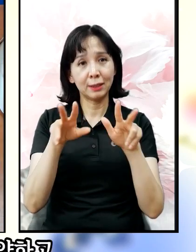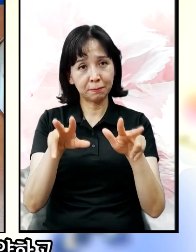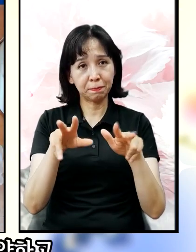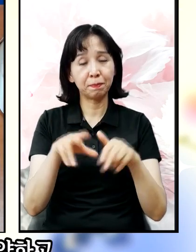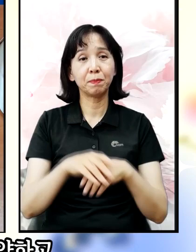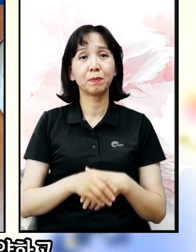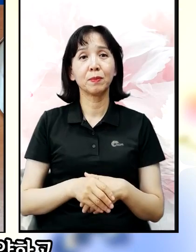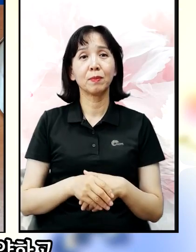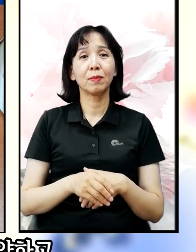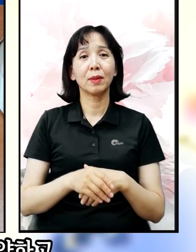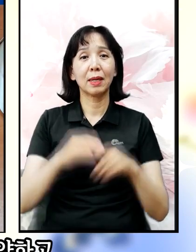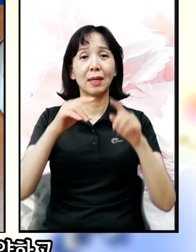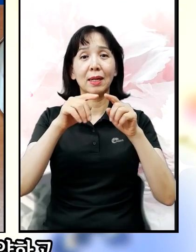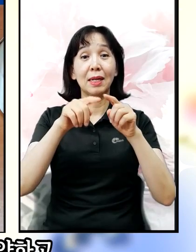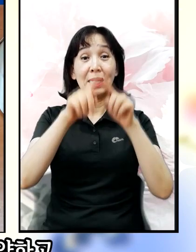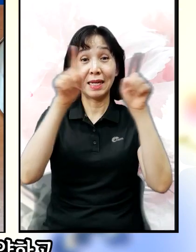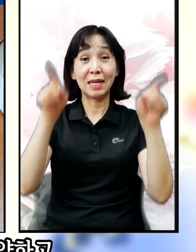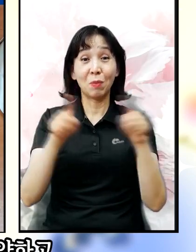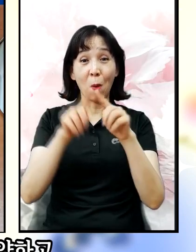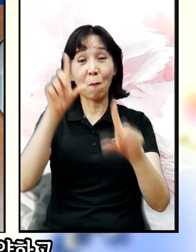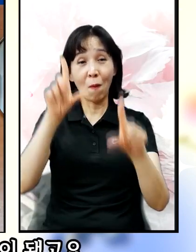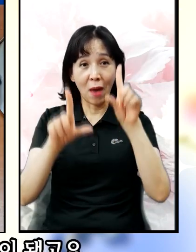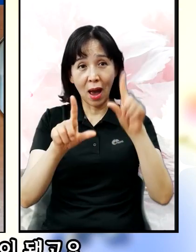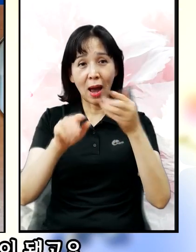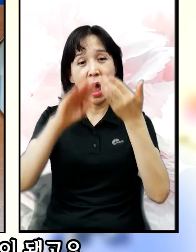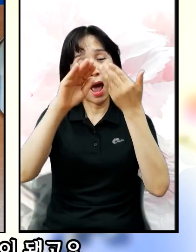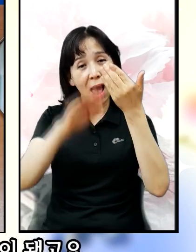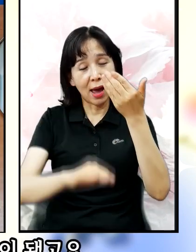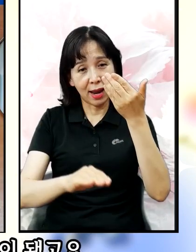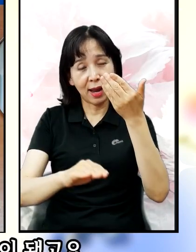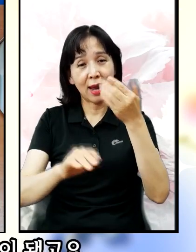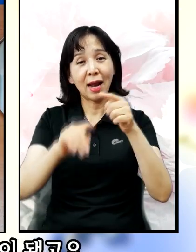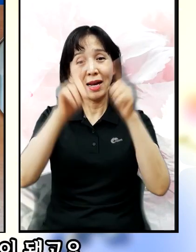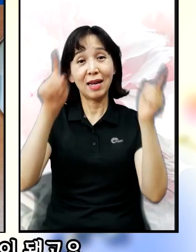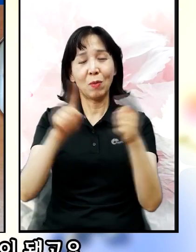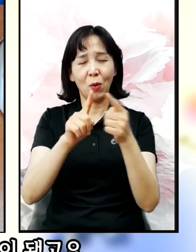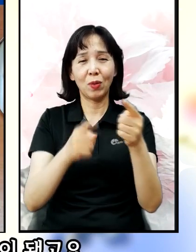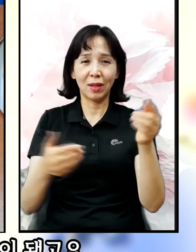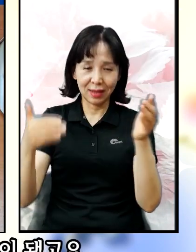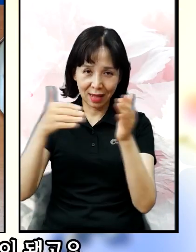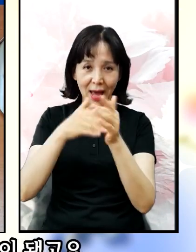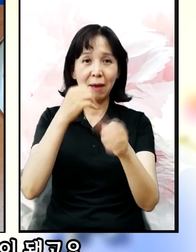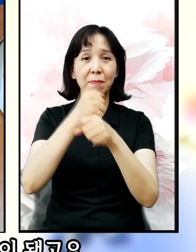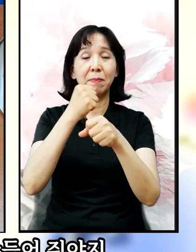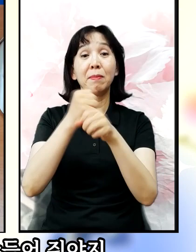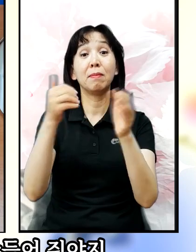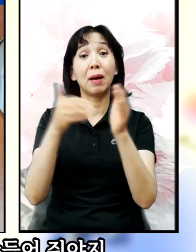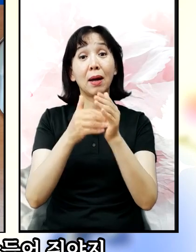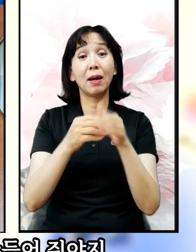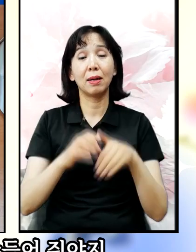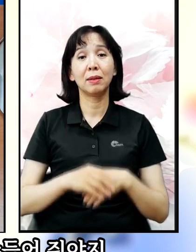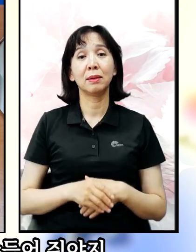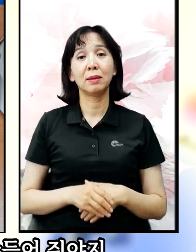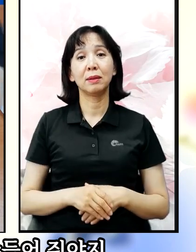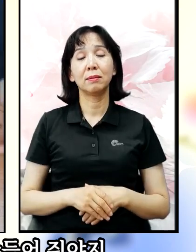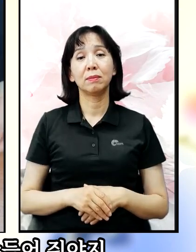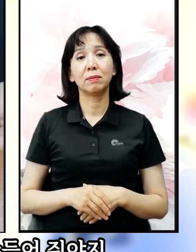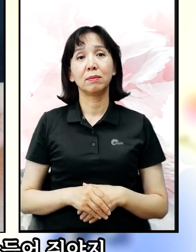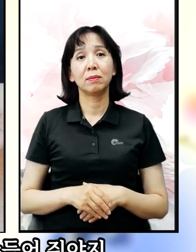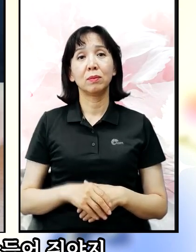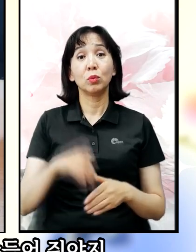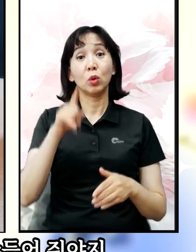자, 지금 이렇게 지금 리본 모양하고 지금 아래쪽 리본 장식까지 완성이 됐고요. 그러면 우리가